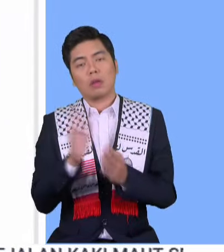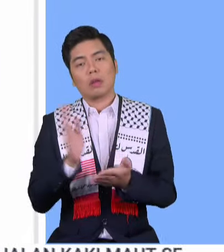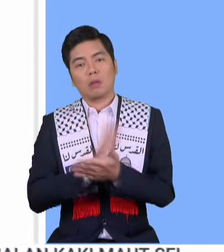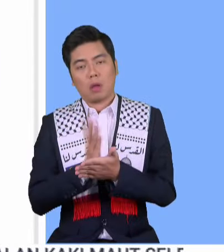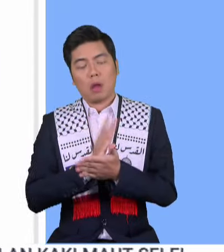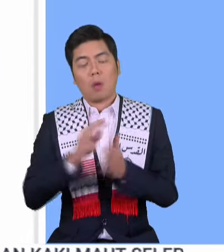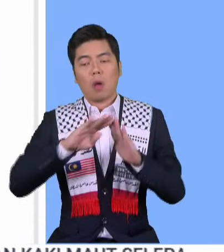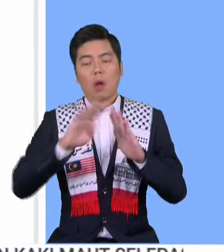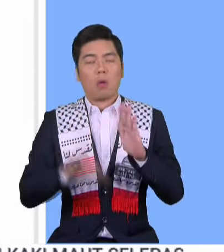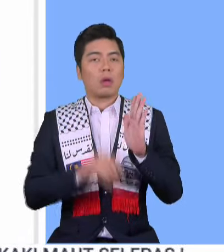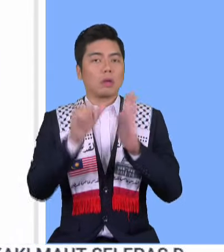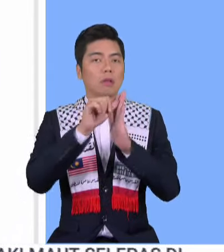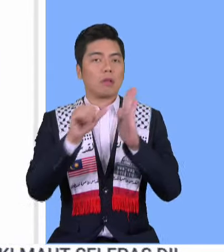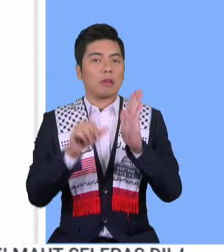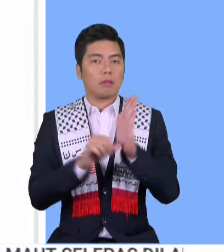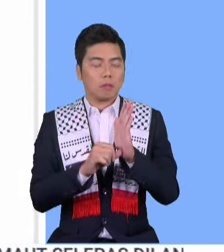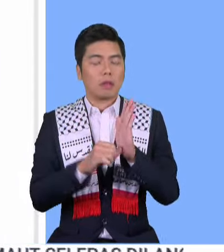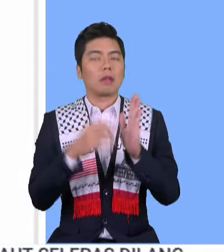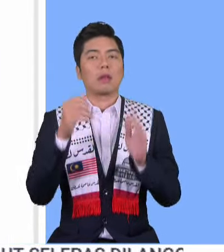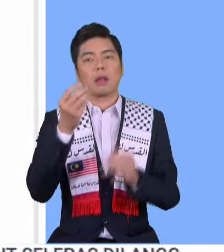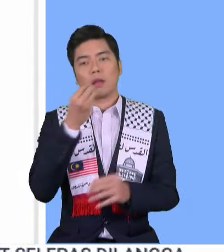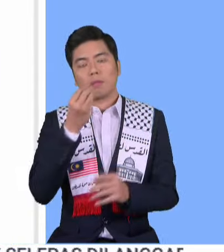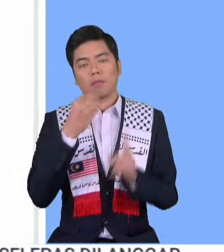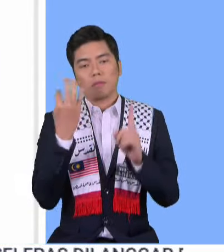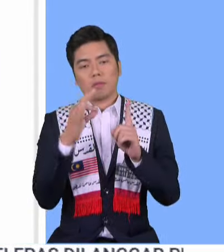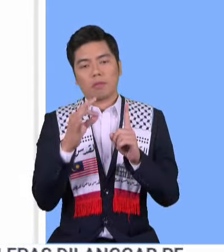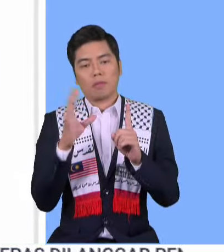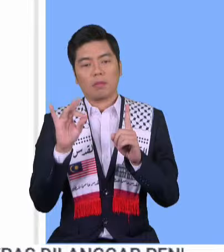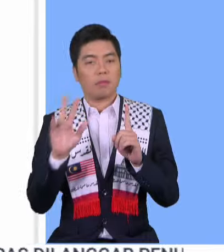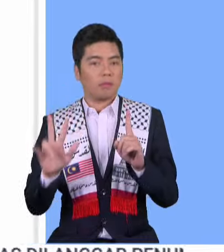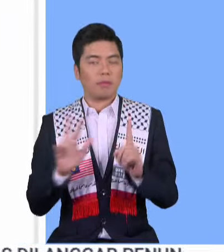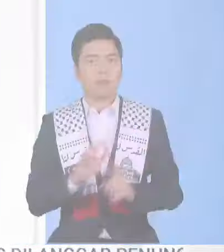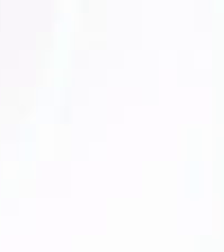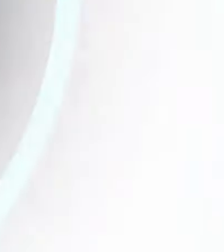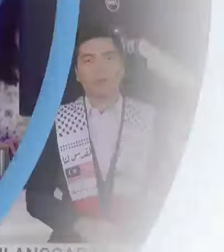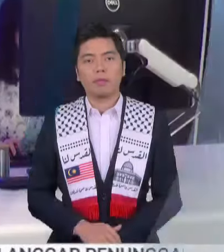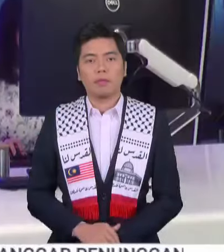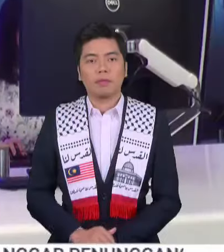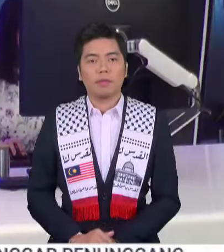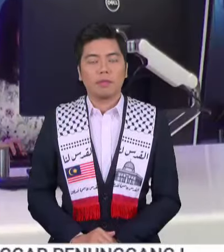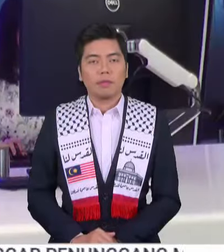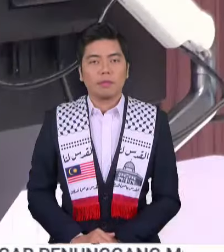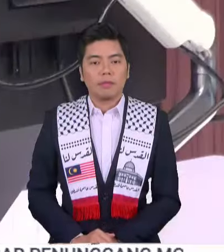Seksyen 11 Akta Makanan 1983.